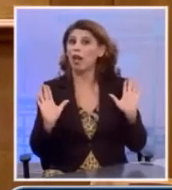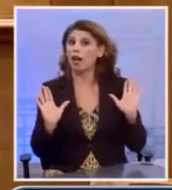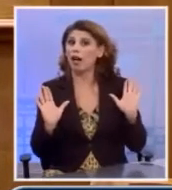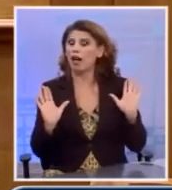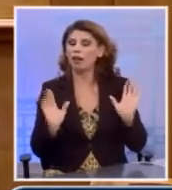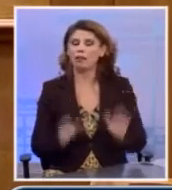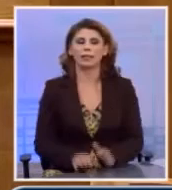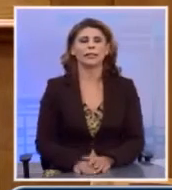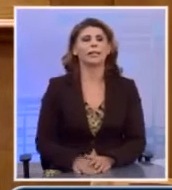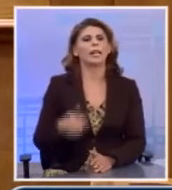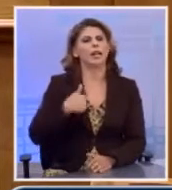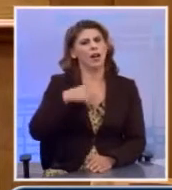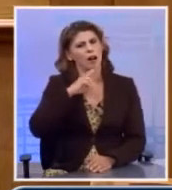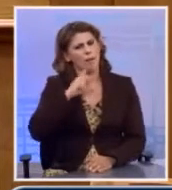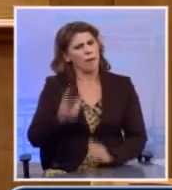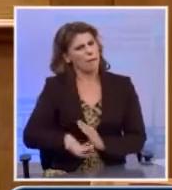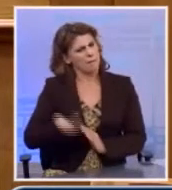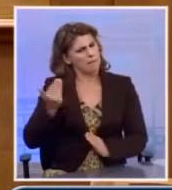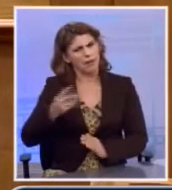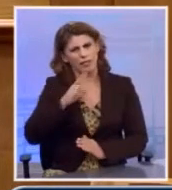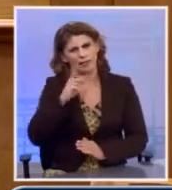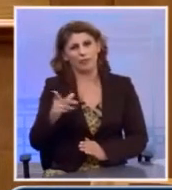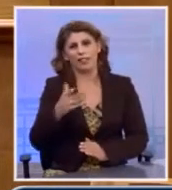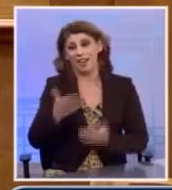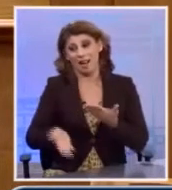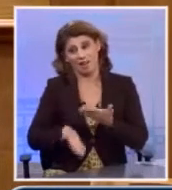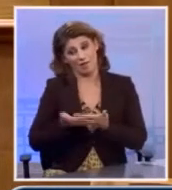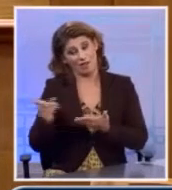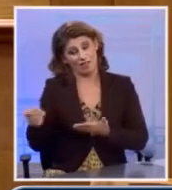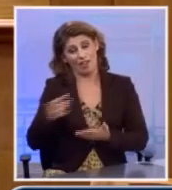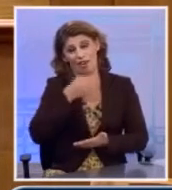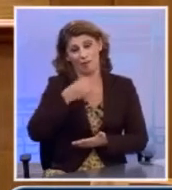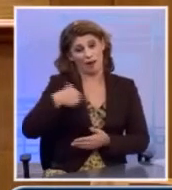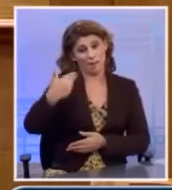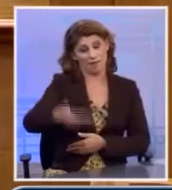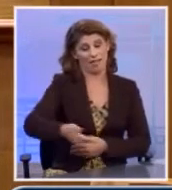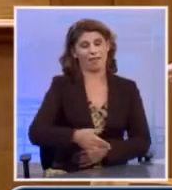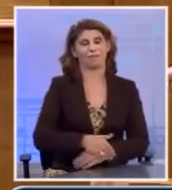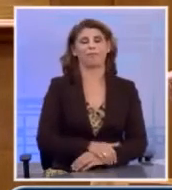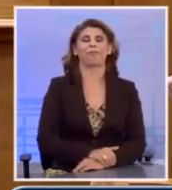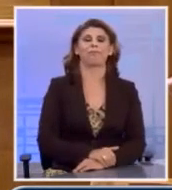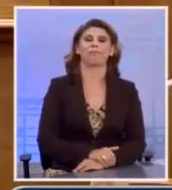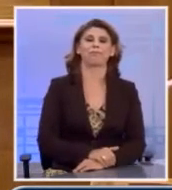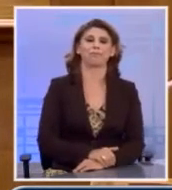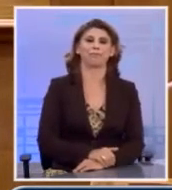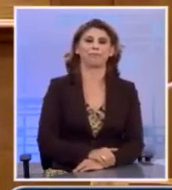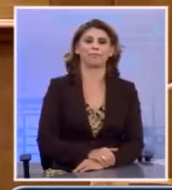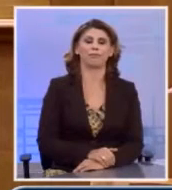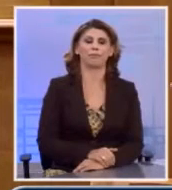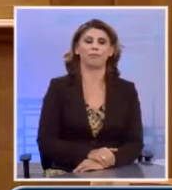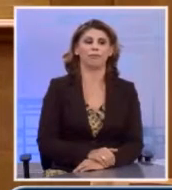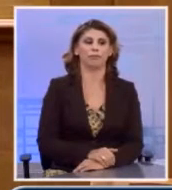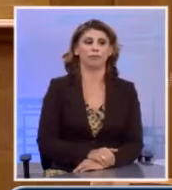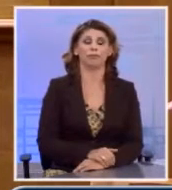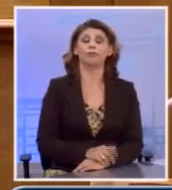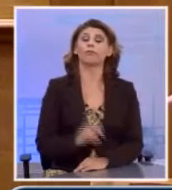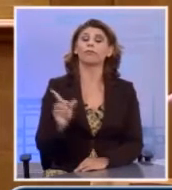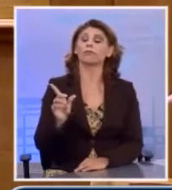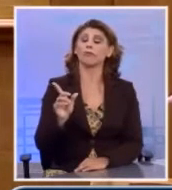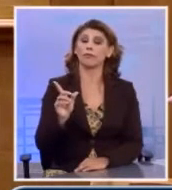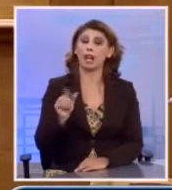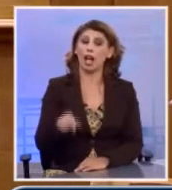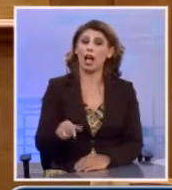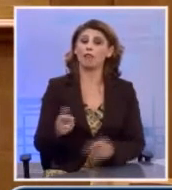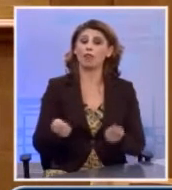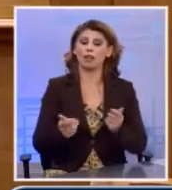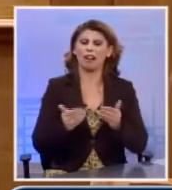Εγώ θα σας απαντήσω προκαταβολικά για να σας βοηθήσω και στην ομιλία σας. Για τον ίδιο λόγο που από την πρώτη